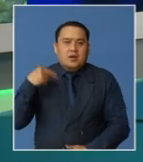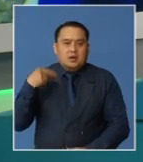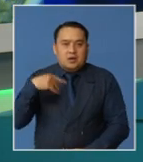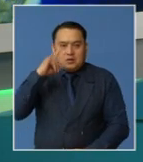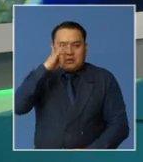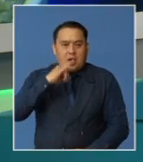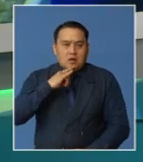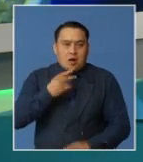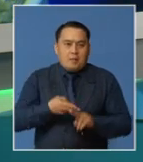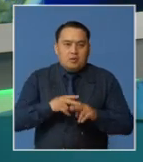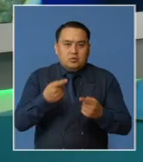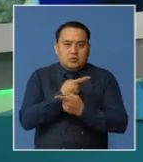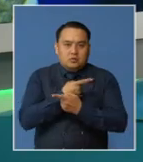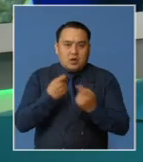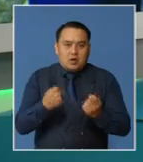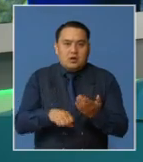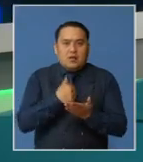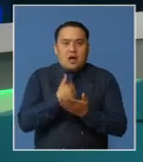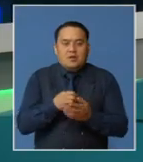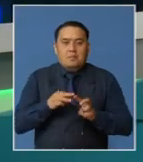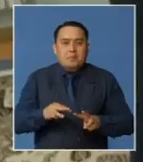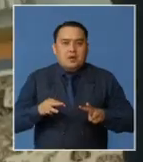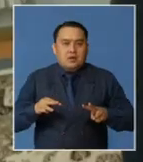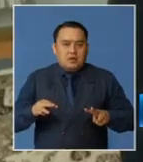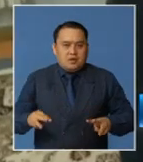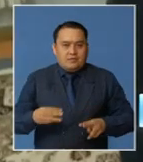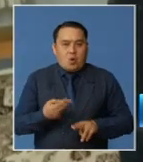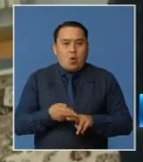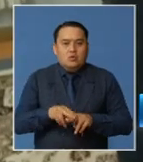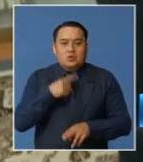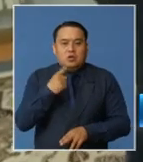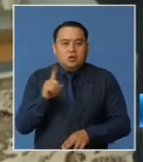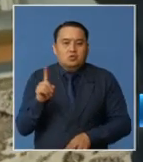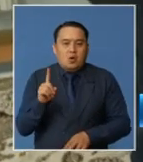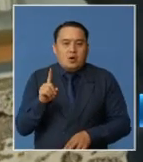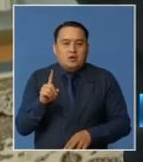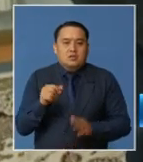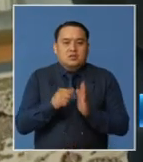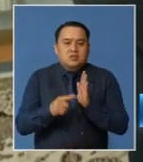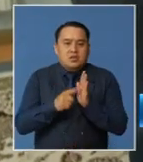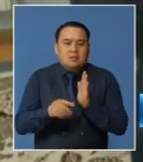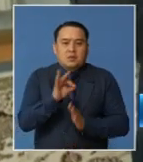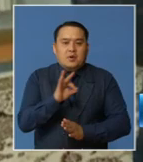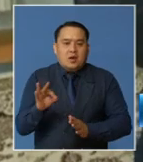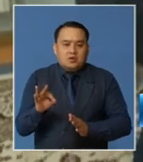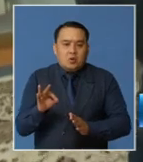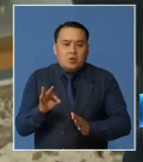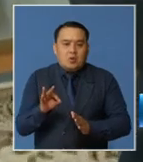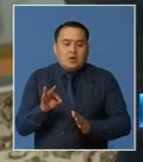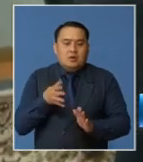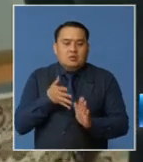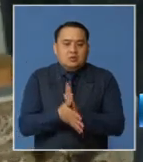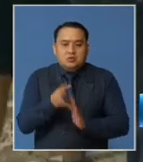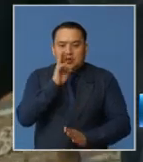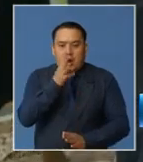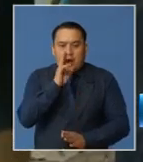в стране. Об этом сообщил вице-министр финансов Берик Шолпанкулов. Он отметил, что 70% запрашиваемой суммы пойдет на